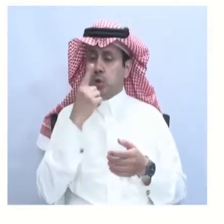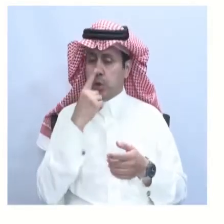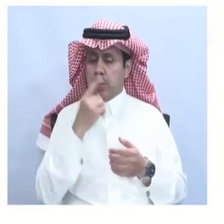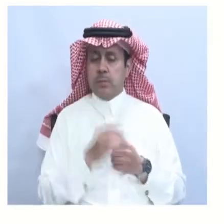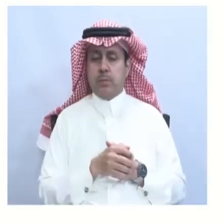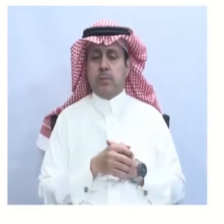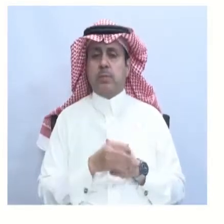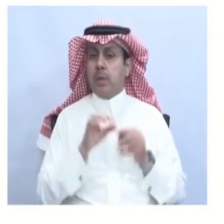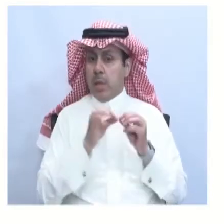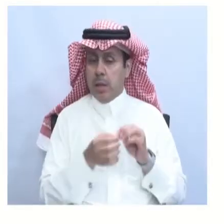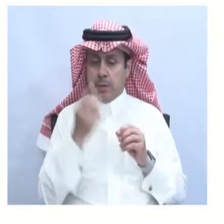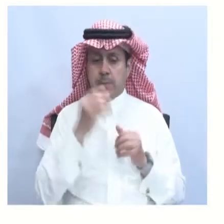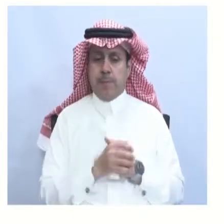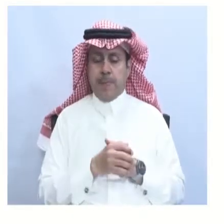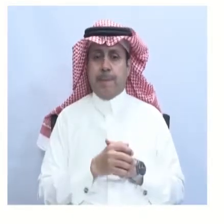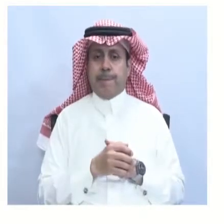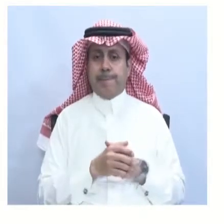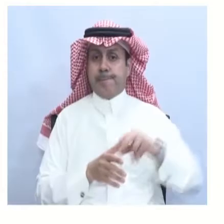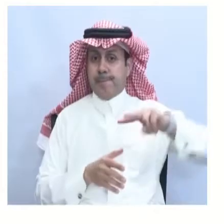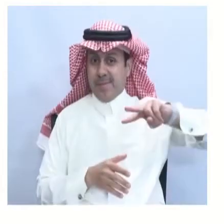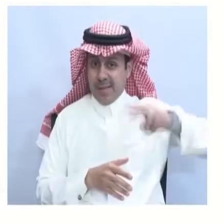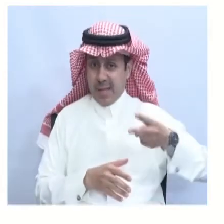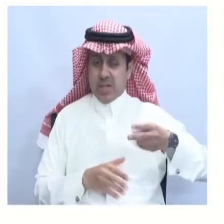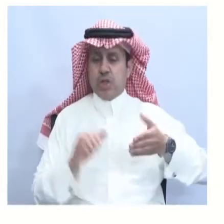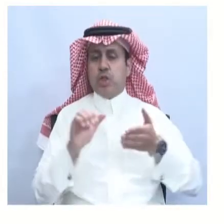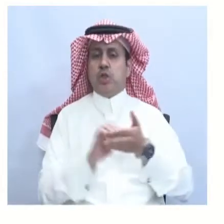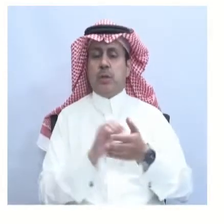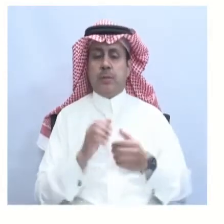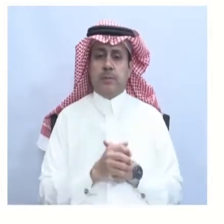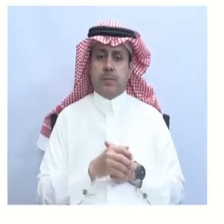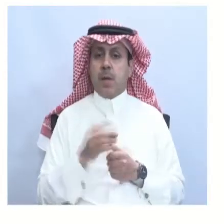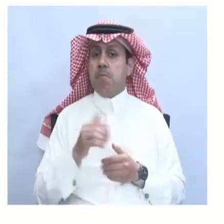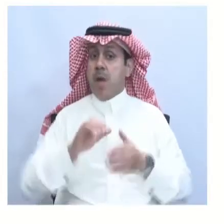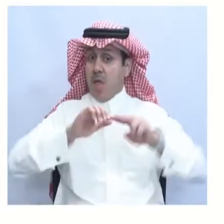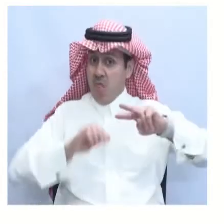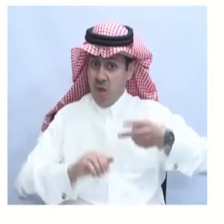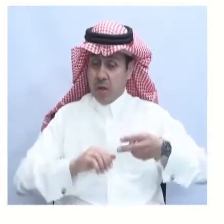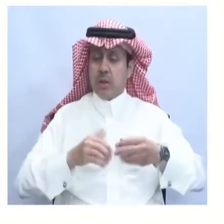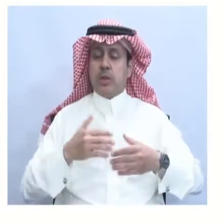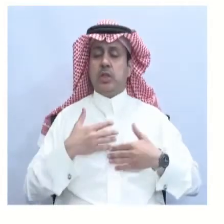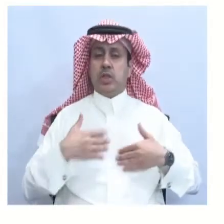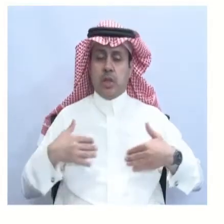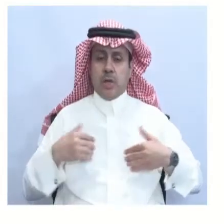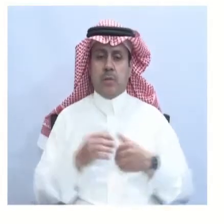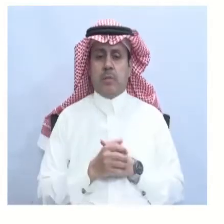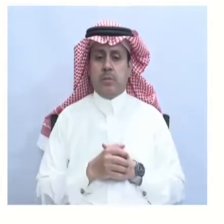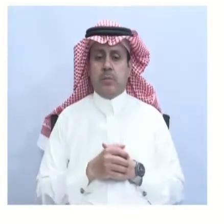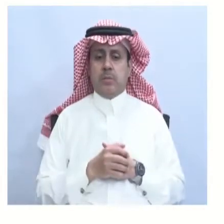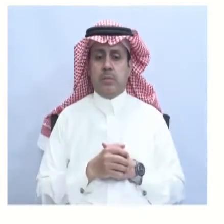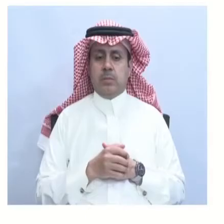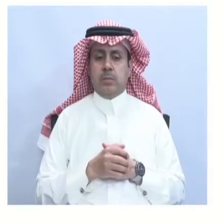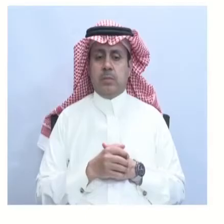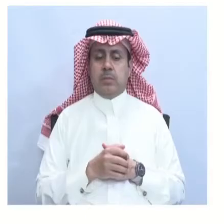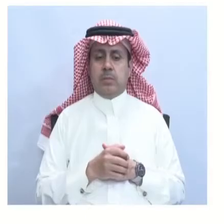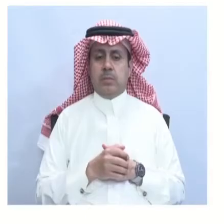العاقلين ناتي الى ضدي هذا الشرط ما ضد تراضي ضده ايها الطلاب والطالبات